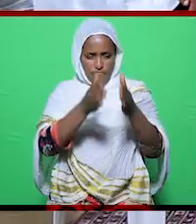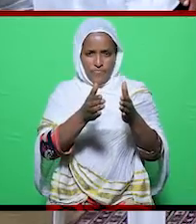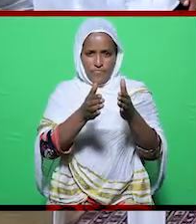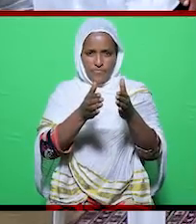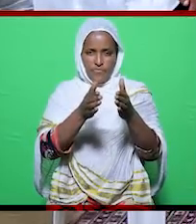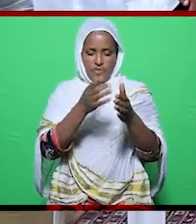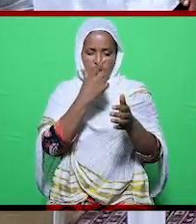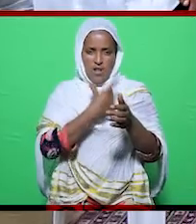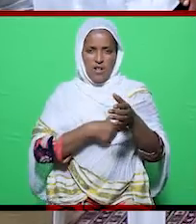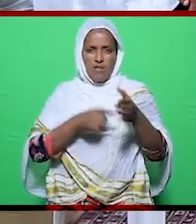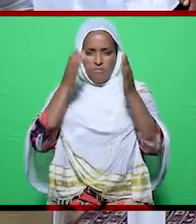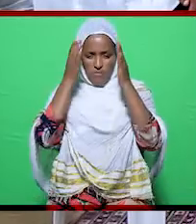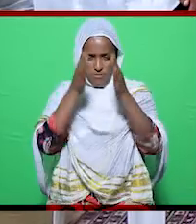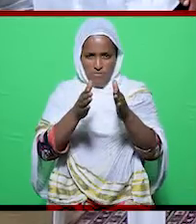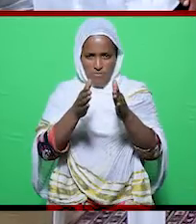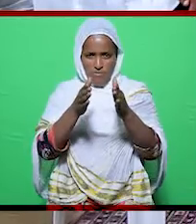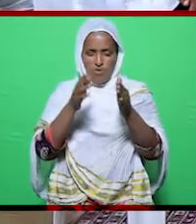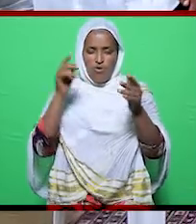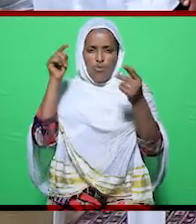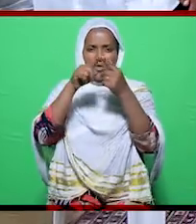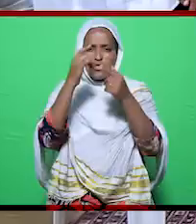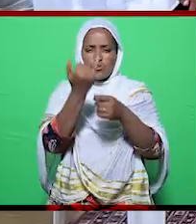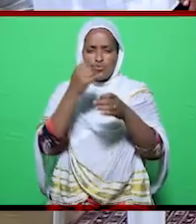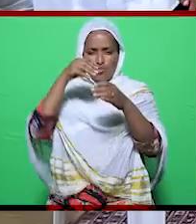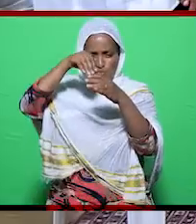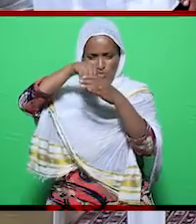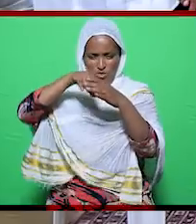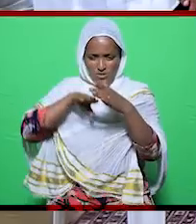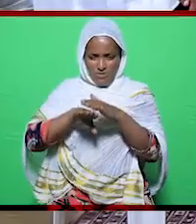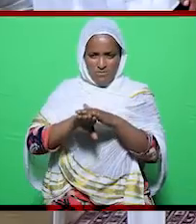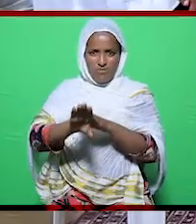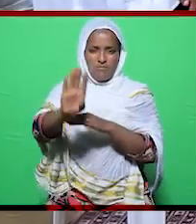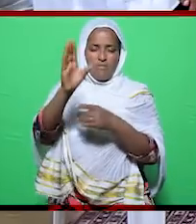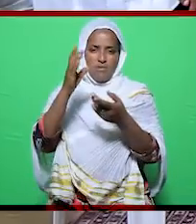ምንስለው ስዕል ደግሞ ከባህሪው የመመሰጥ